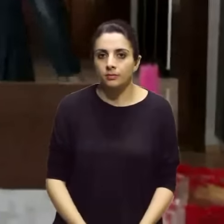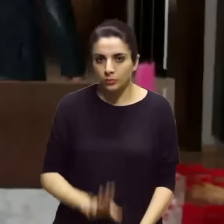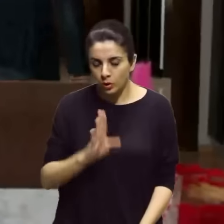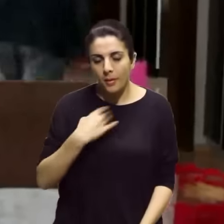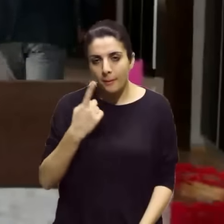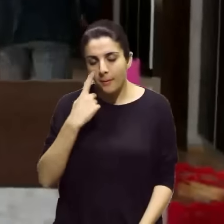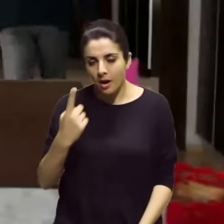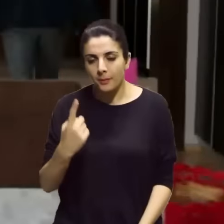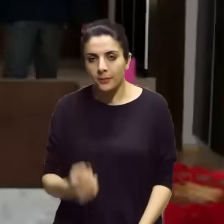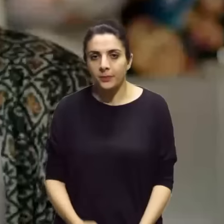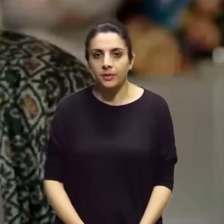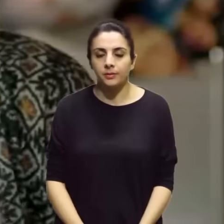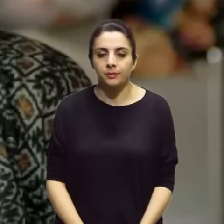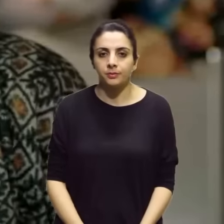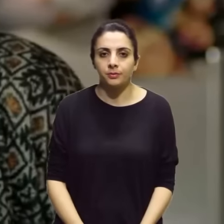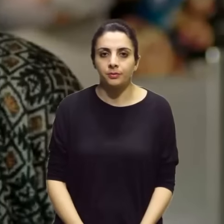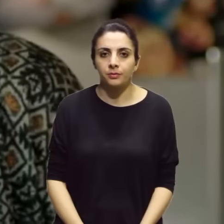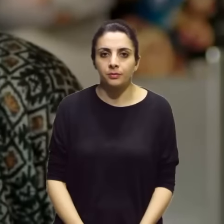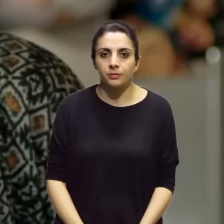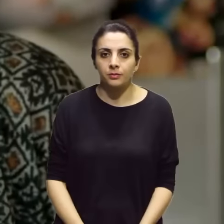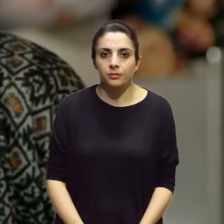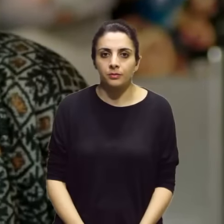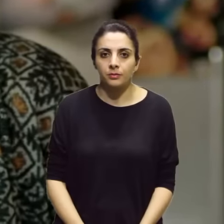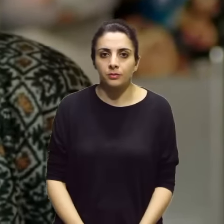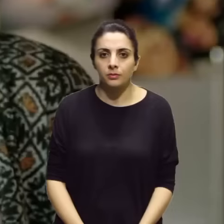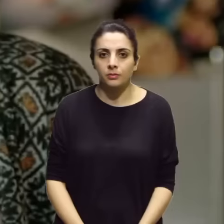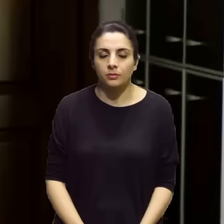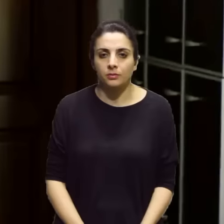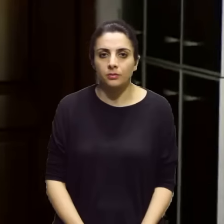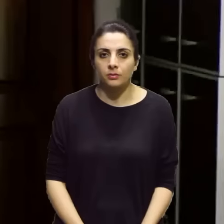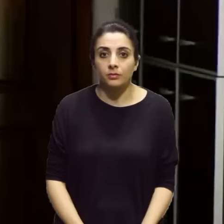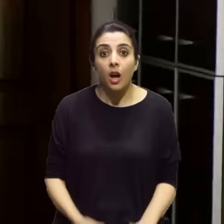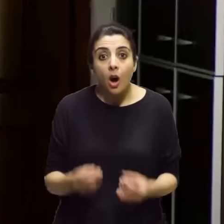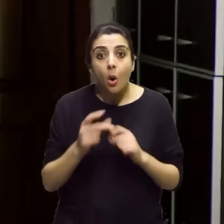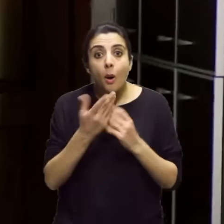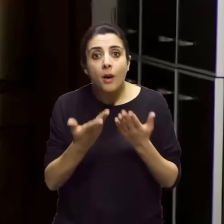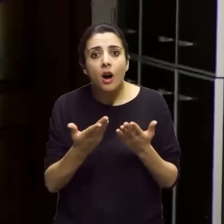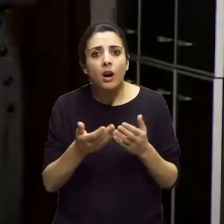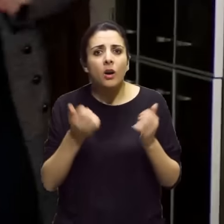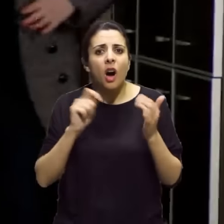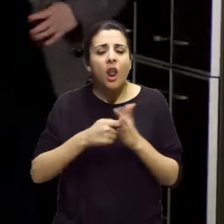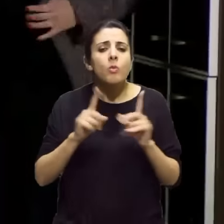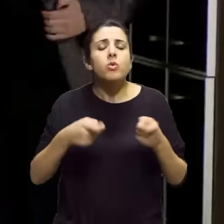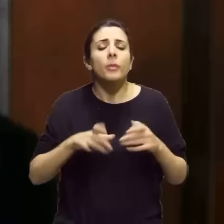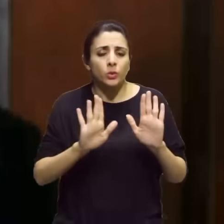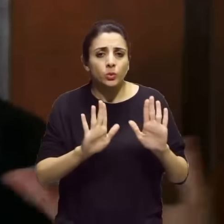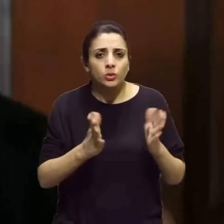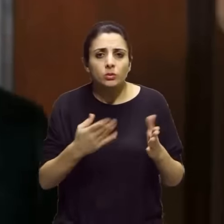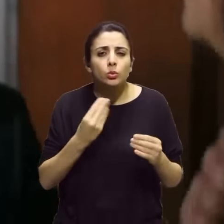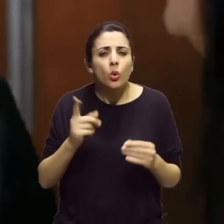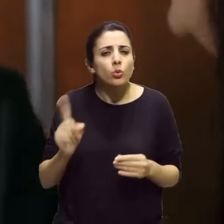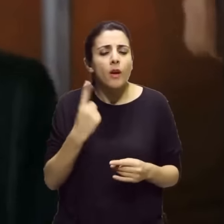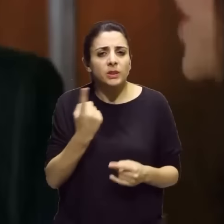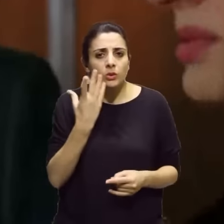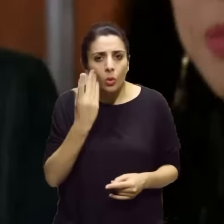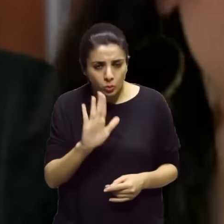Ben bakarım. Melda bozuk neşesini kaybetmiş. Tepeden bakışlarla duruyor. Hah, Ömer, ya bulamadım anahtarı da. Tutsana şunu. Çok acayip